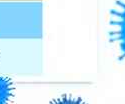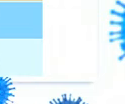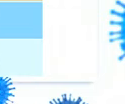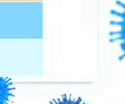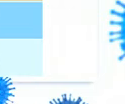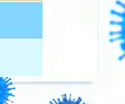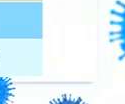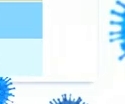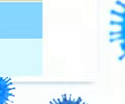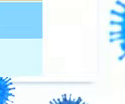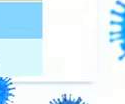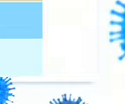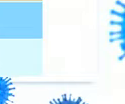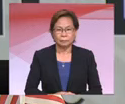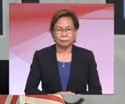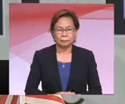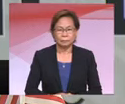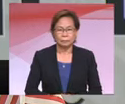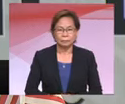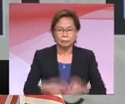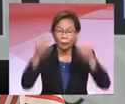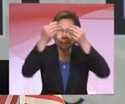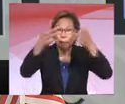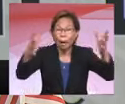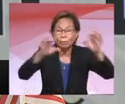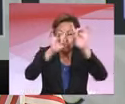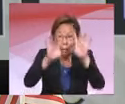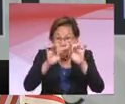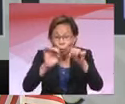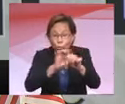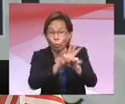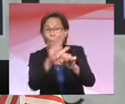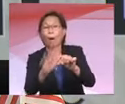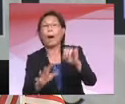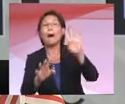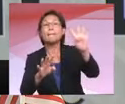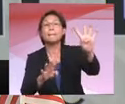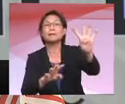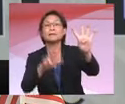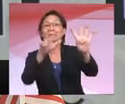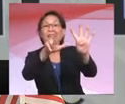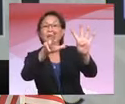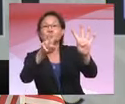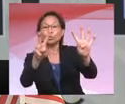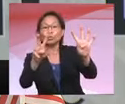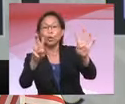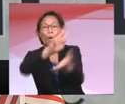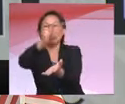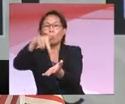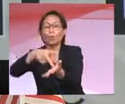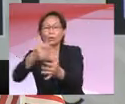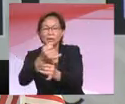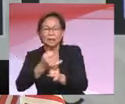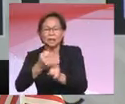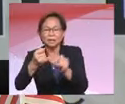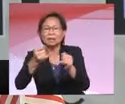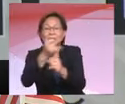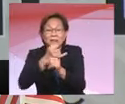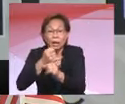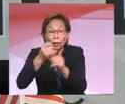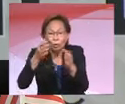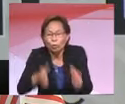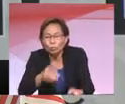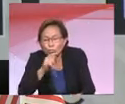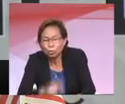86.8%. Seterusnya, dimaklumkan saringan COVID-19 di 432 pusat jagaan warga emas